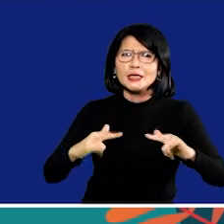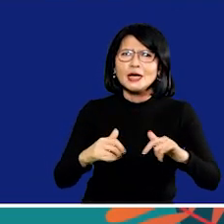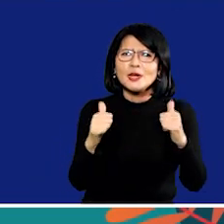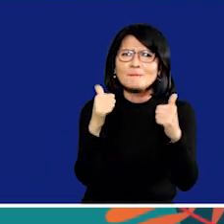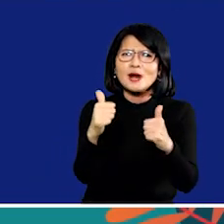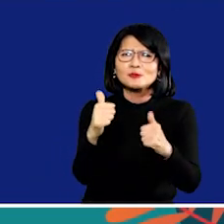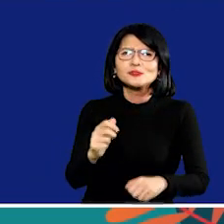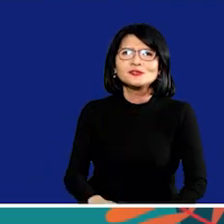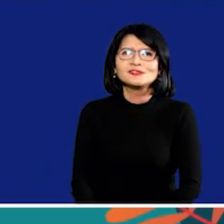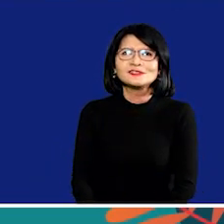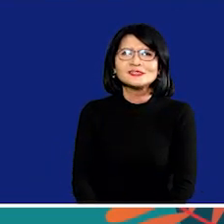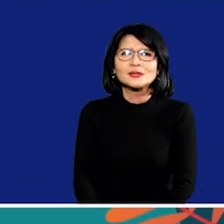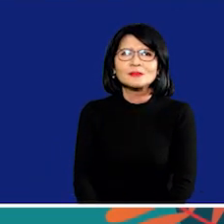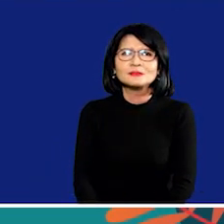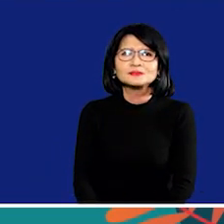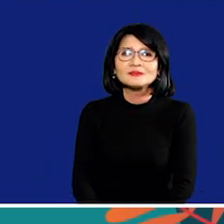sekali tuh.